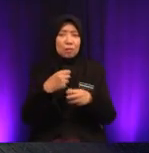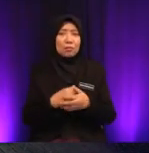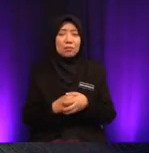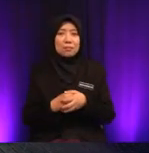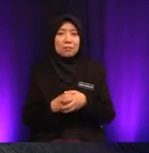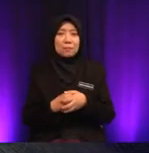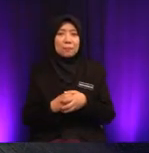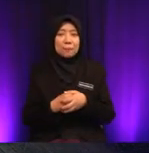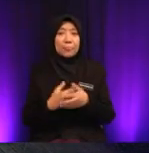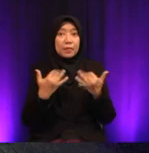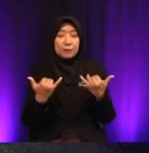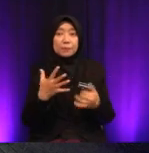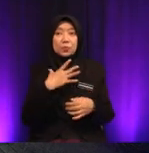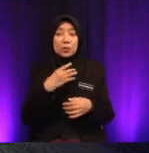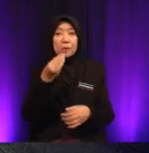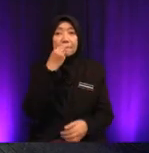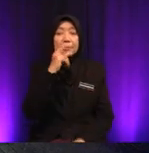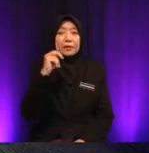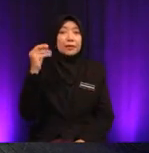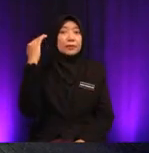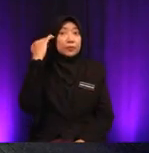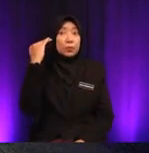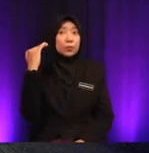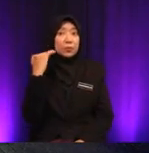makanan Korea apa bahasa apa